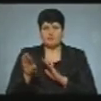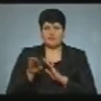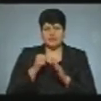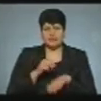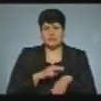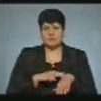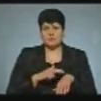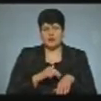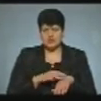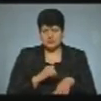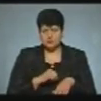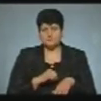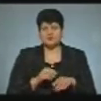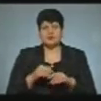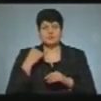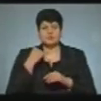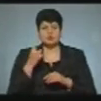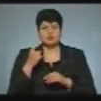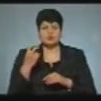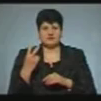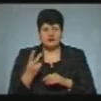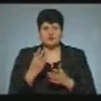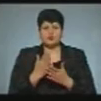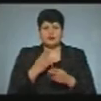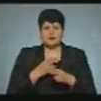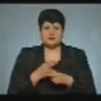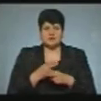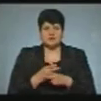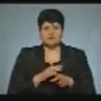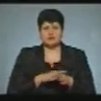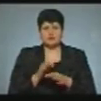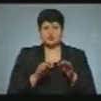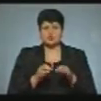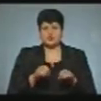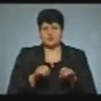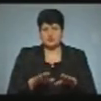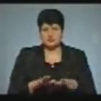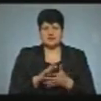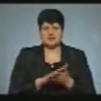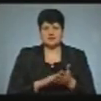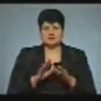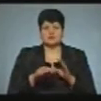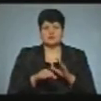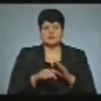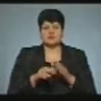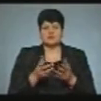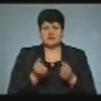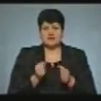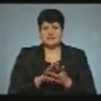поліцію. Поступило повідомлення на лінію СОДО про те, що є перешкоджання виконанню судового рішення. В подальшому буде відібрана заява про те,